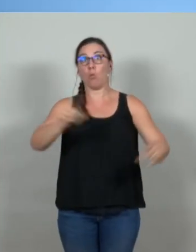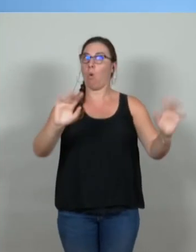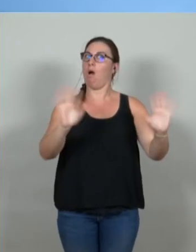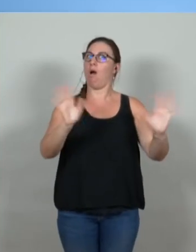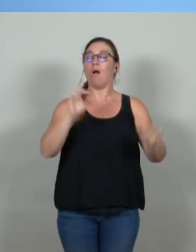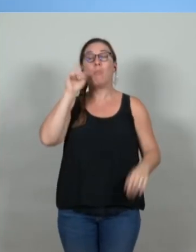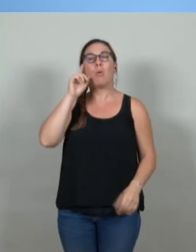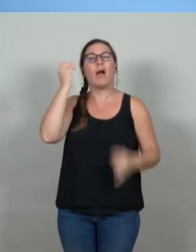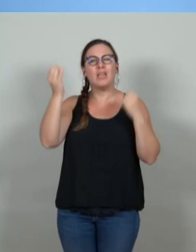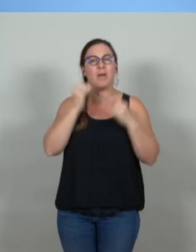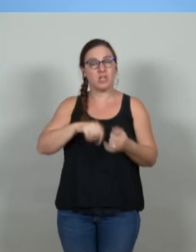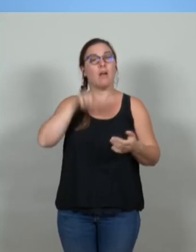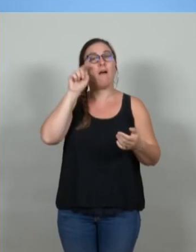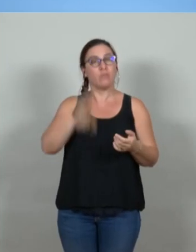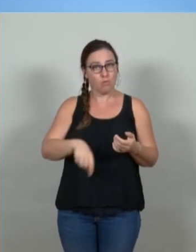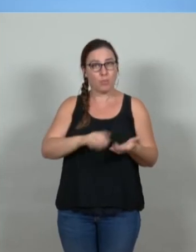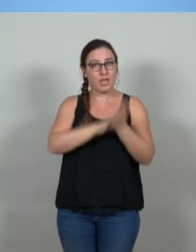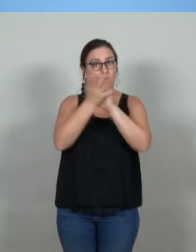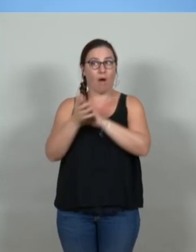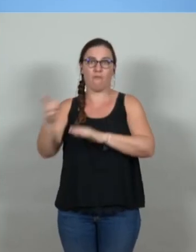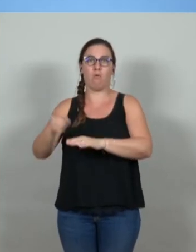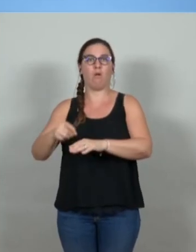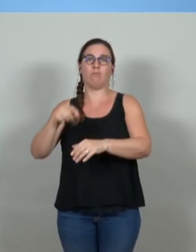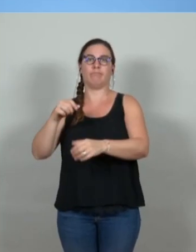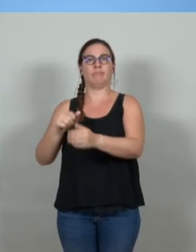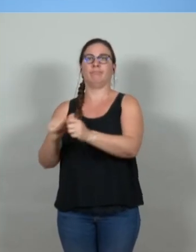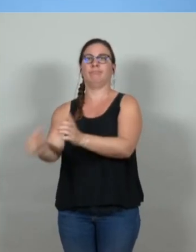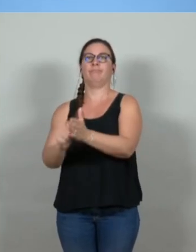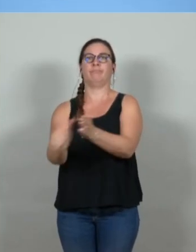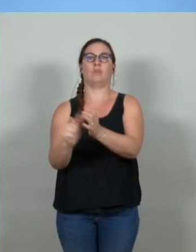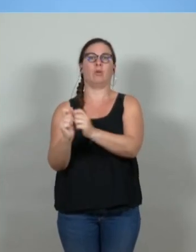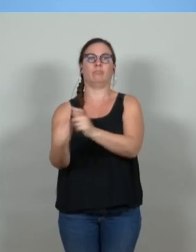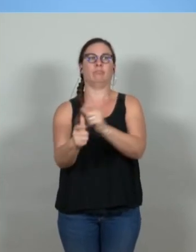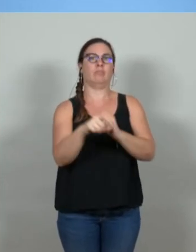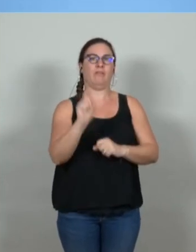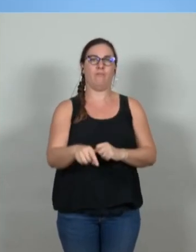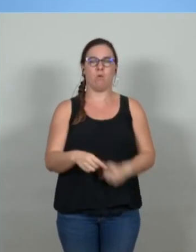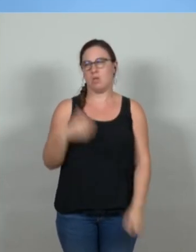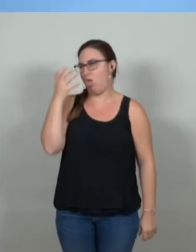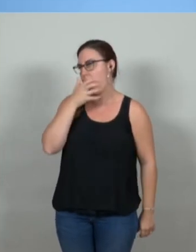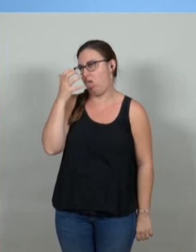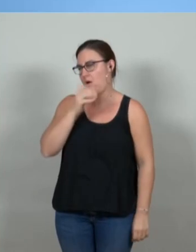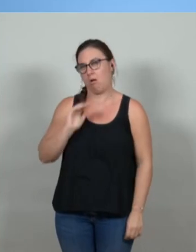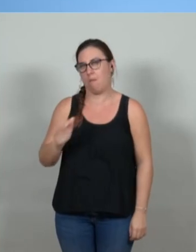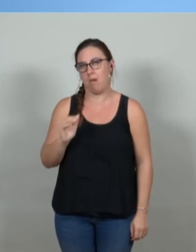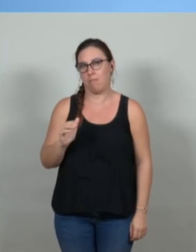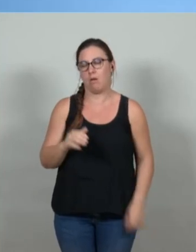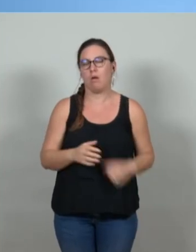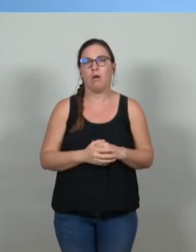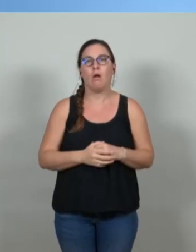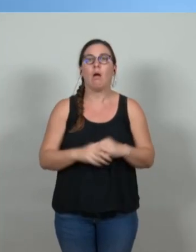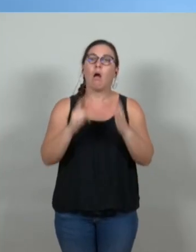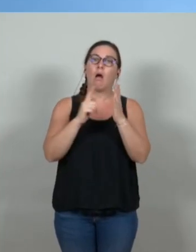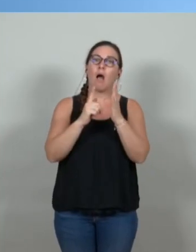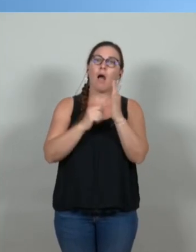que ça vous contraindrez de la de la poser et de la mettre donc je veux dire vraiment c'est d'une démagogie crasse et enfin l'indexation sur l'inflation pourquoi